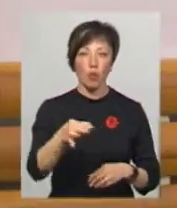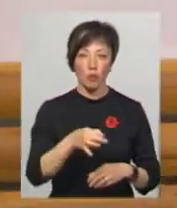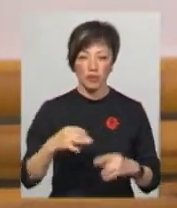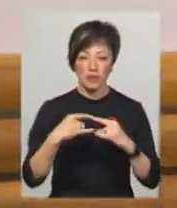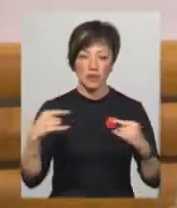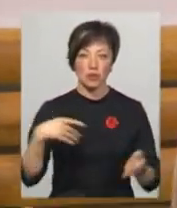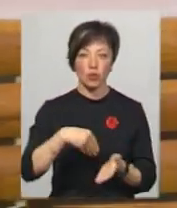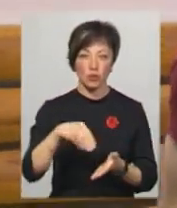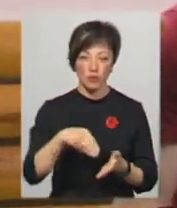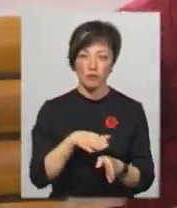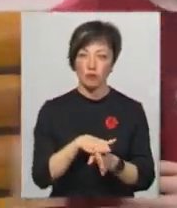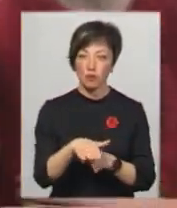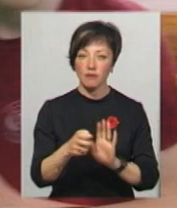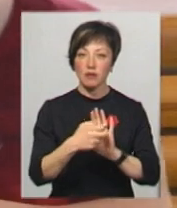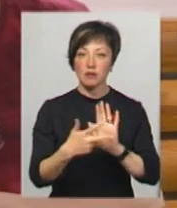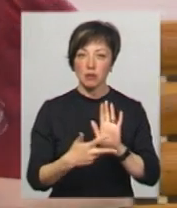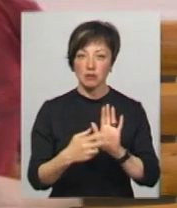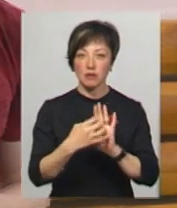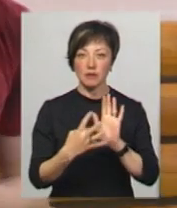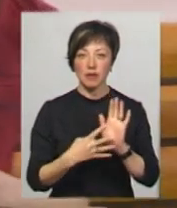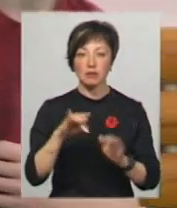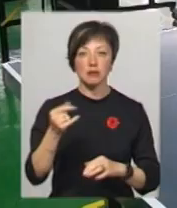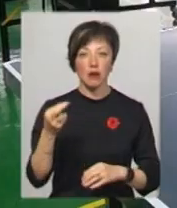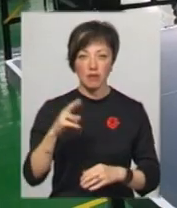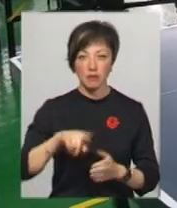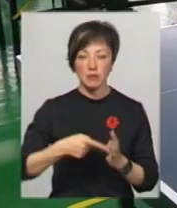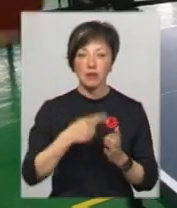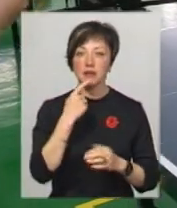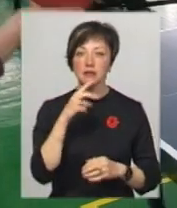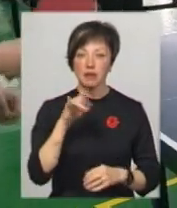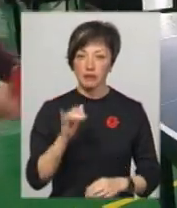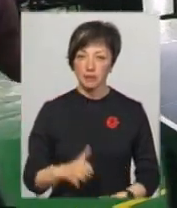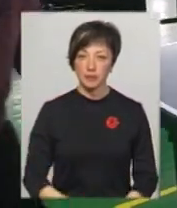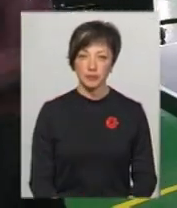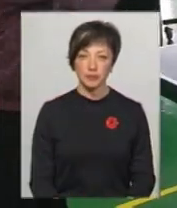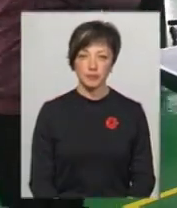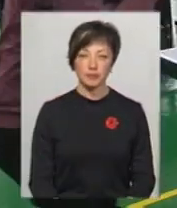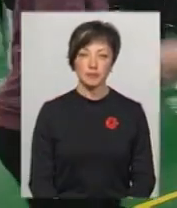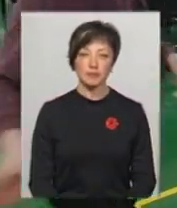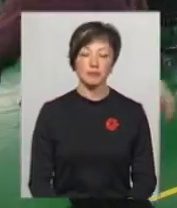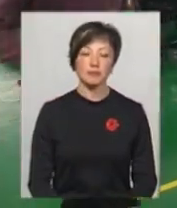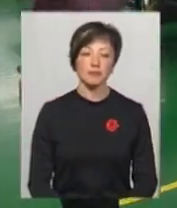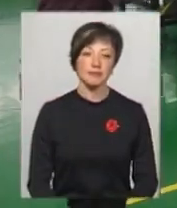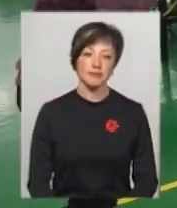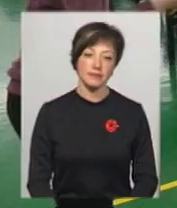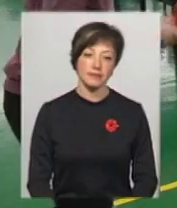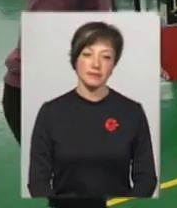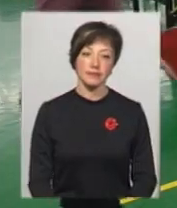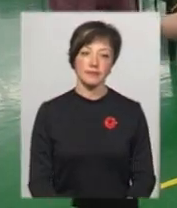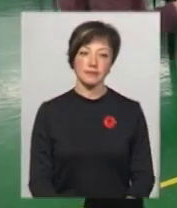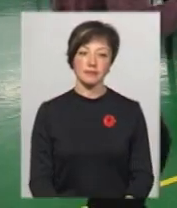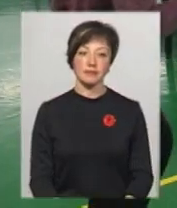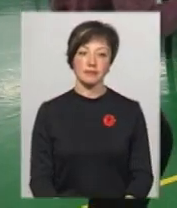настільного тенісу, який відбудеться 18-19 травня у місті Красилів. Андрій Гуменний, Олександр Горішевський, новини Поділля. Центр.